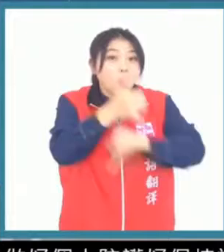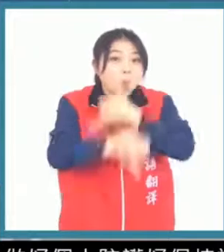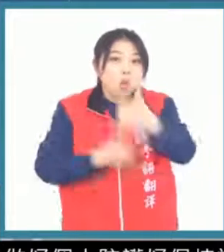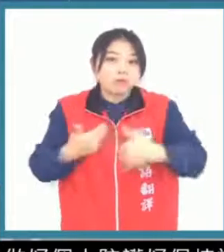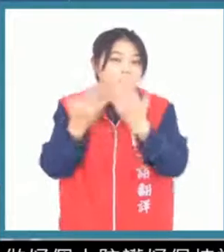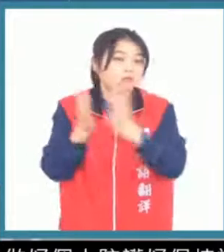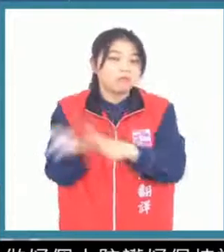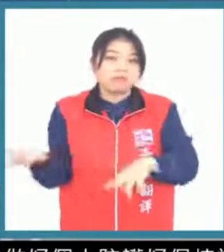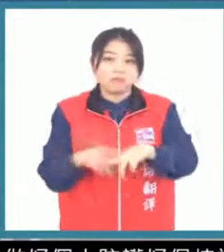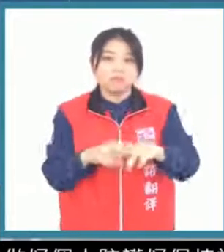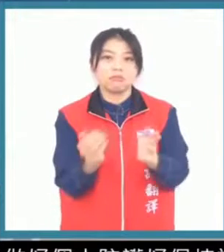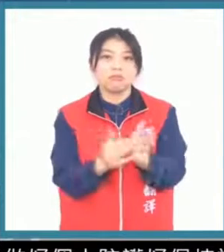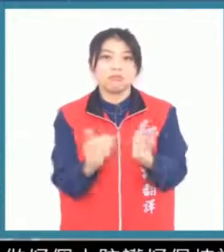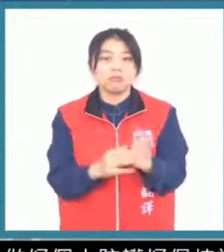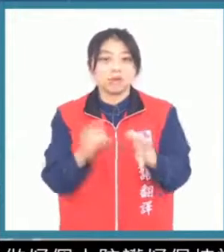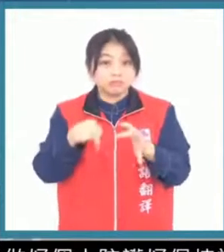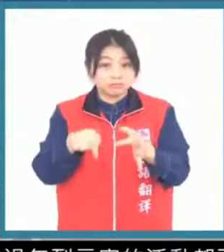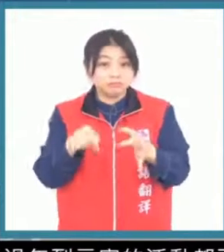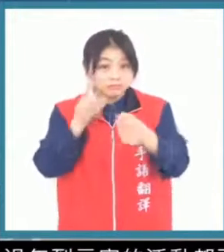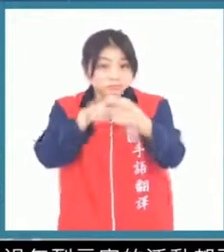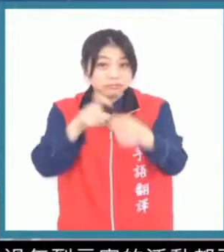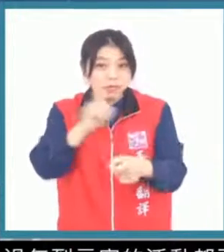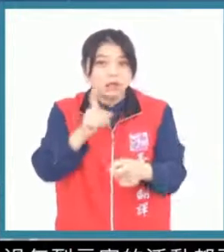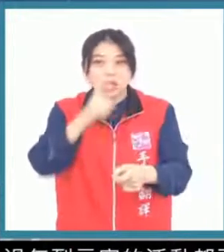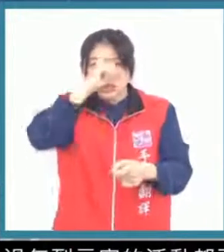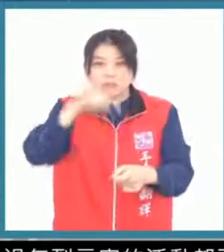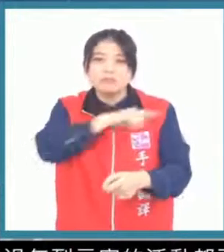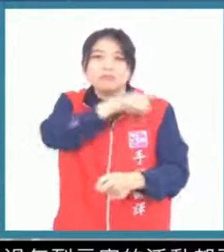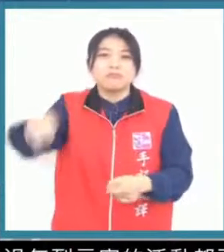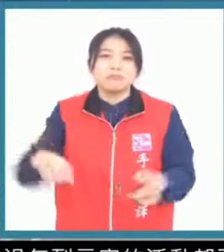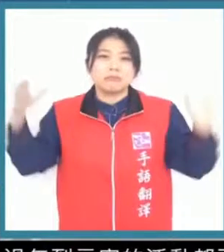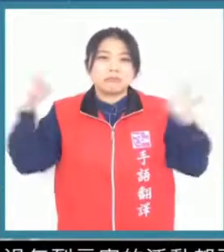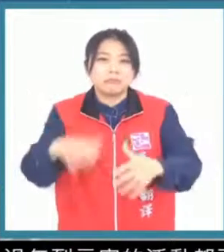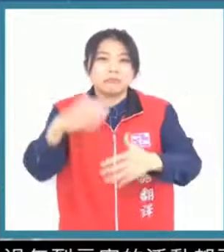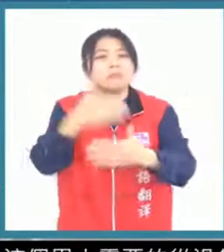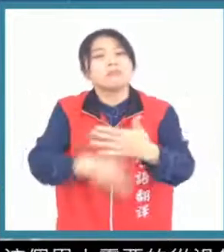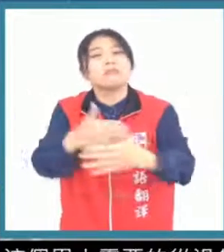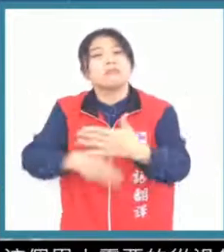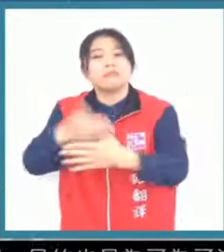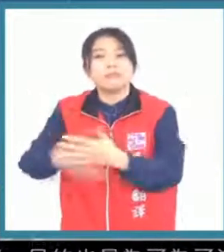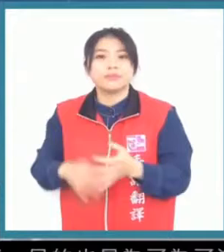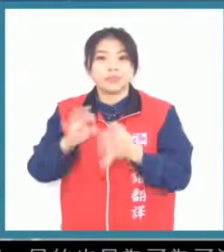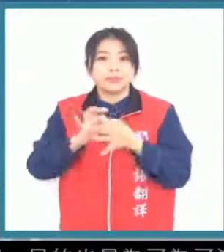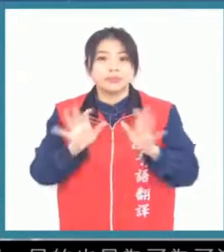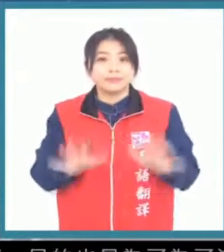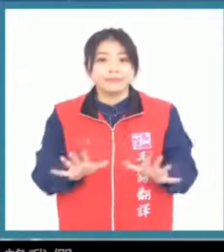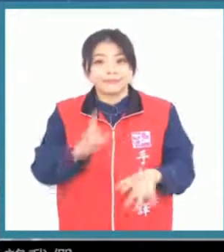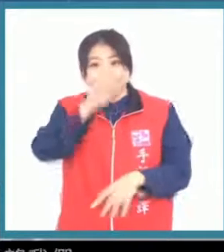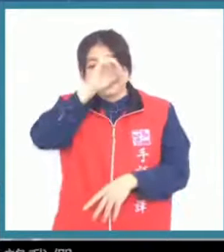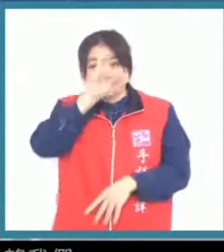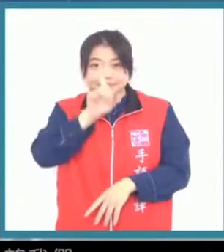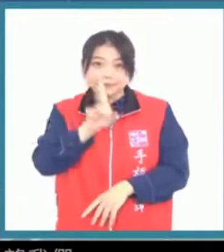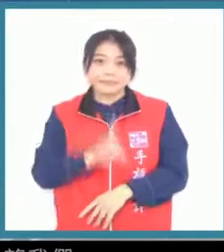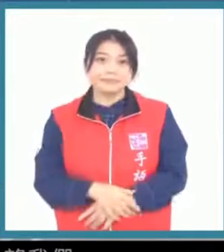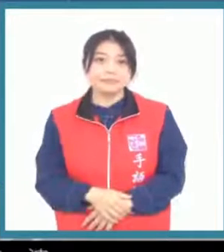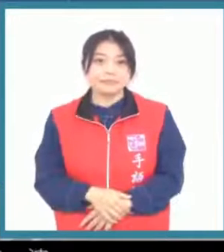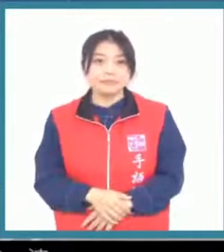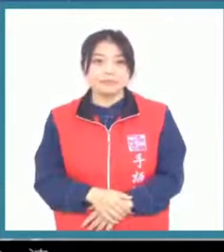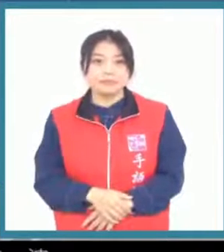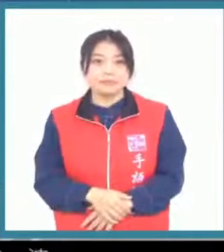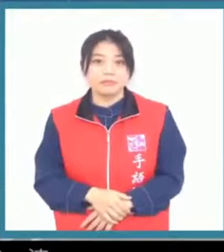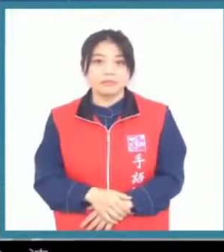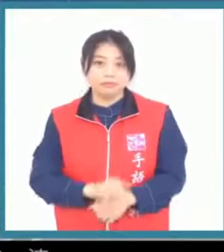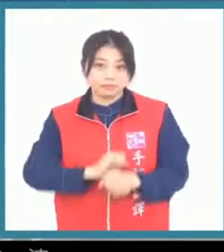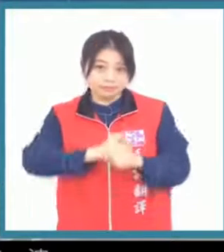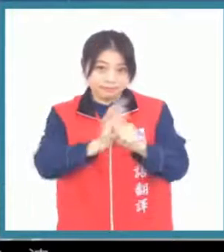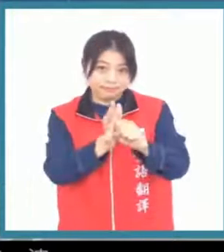是为了减少群聚的风险。那希望我们在这一波疫情的这个